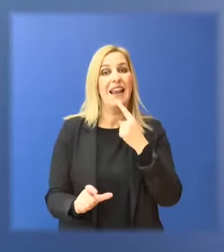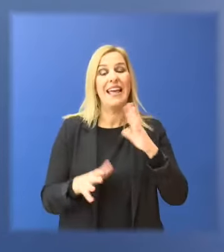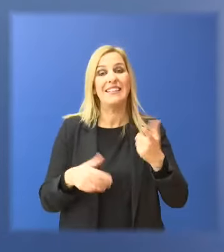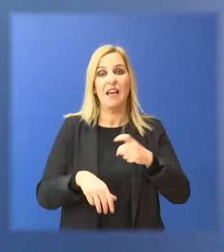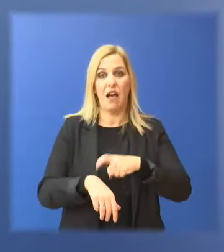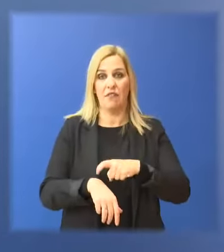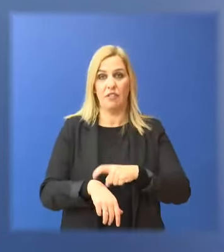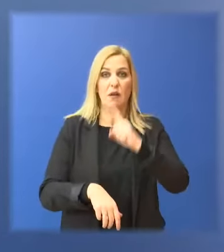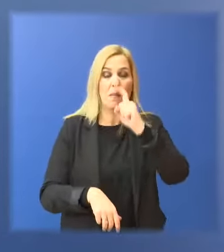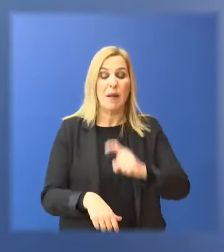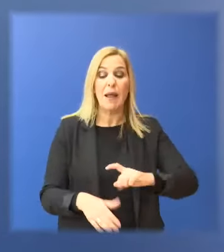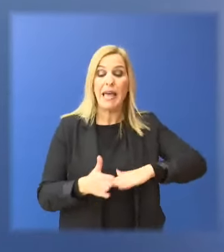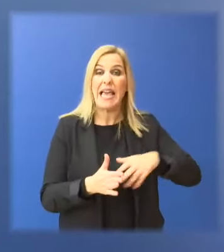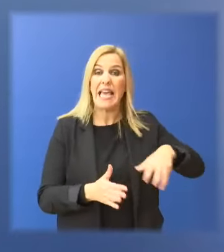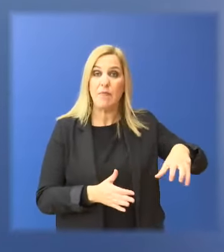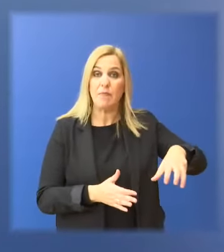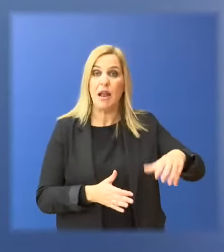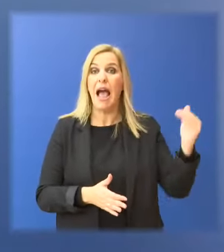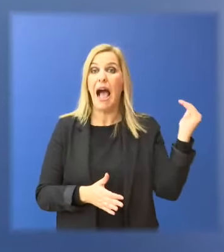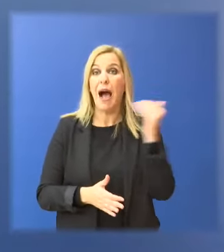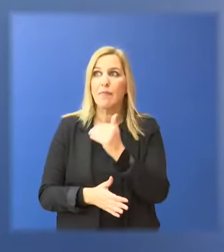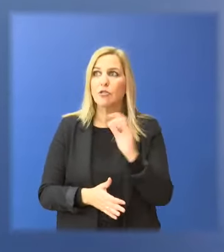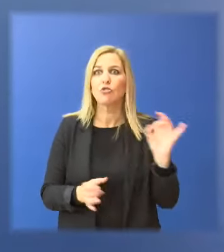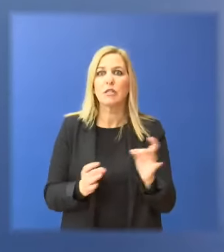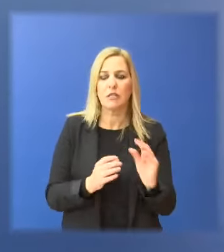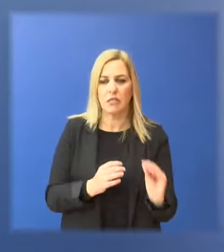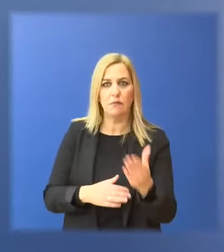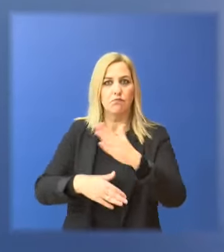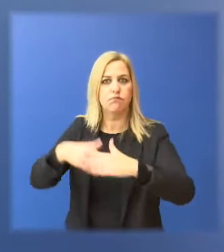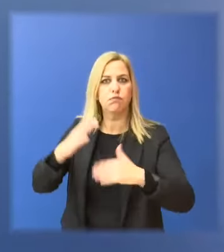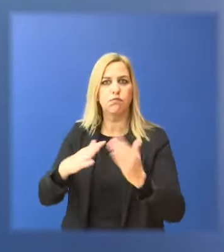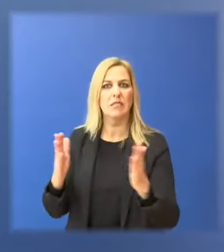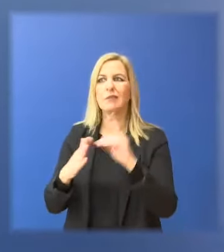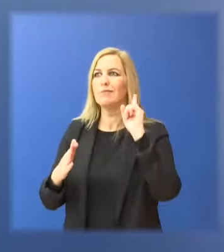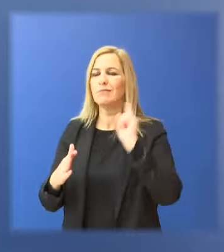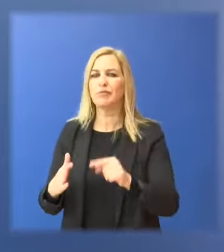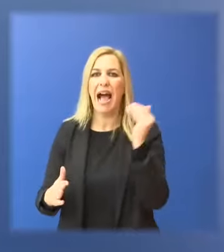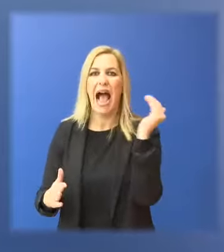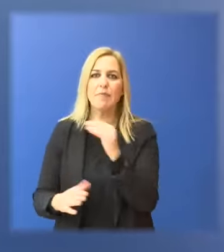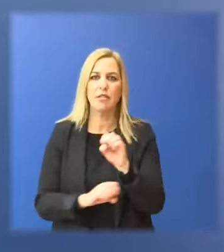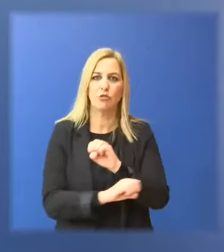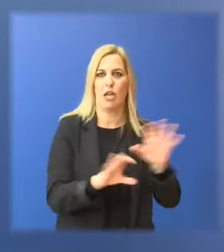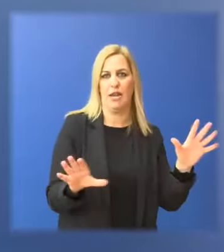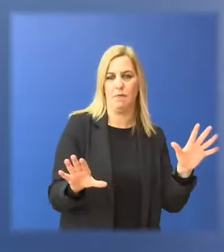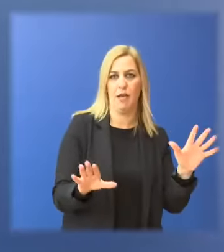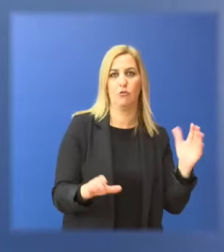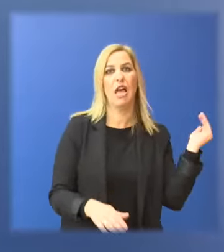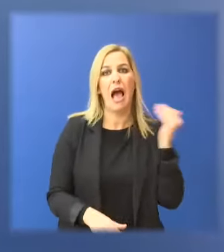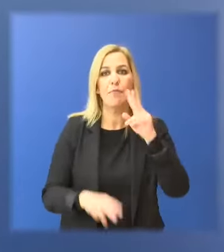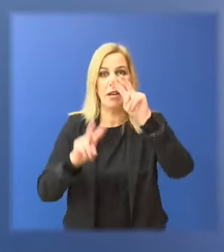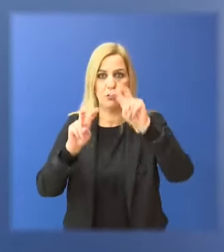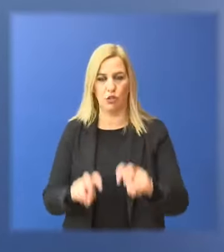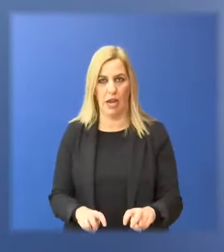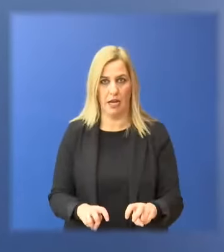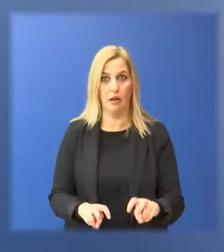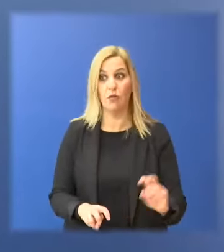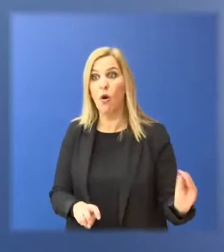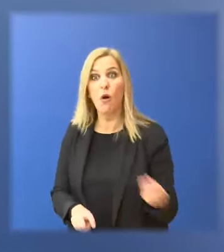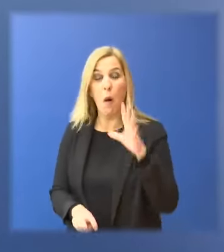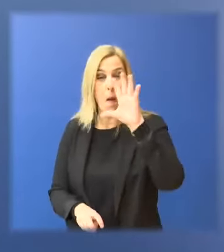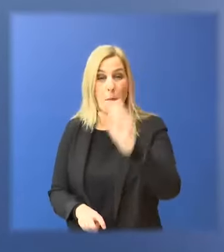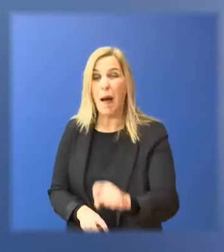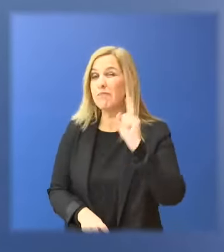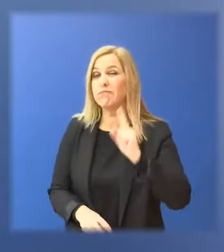γνώση των αρμόδιων υπηρεσιών για τη δημιουργία νέων αυθαιρέτων, την ενεργοποίηση συντονισμένων ελέγχων και την άμεση κατεδάφιση κάθε